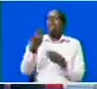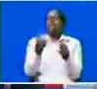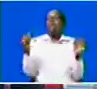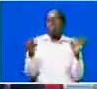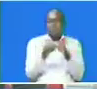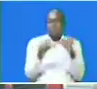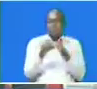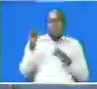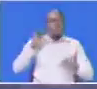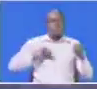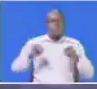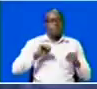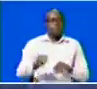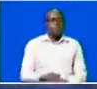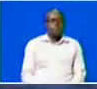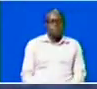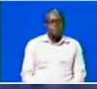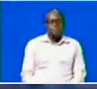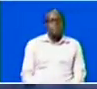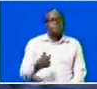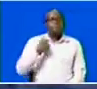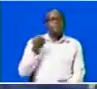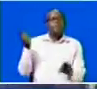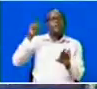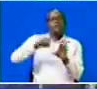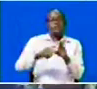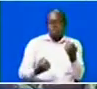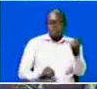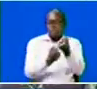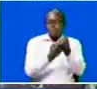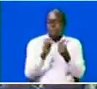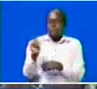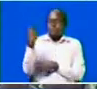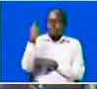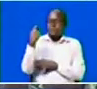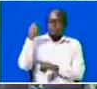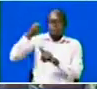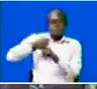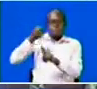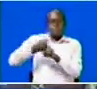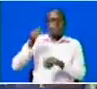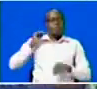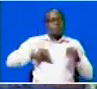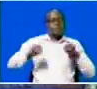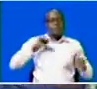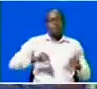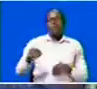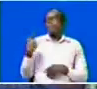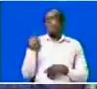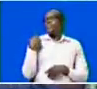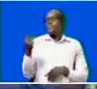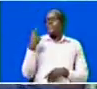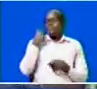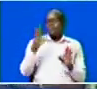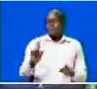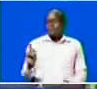humu nchini. Mimi nataka niunge mkono rais, tupambane na ufisadi. Na nimeona pia juzi